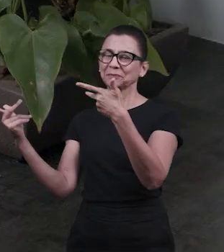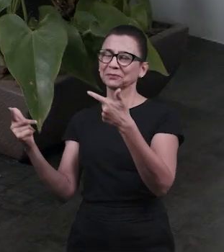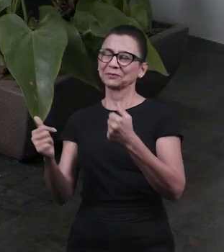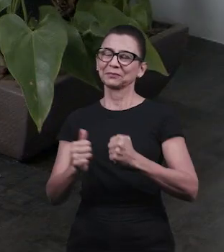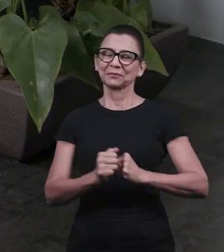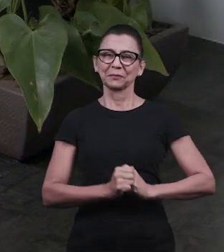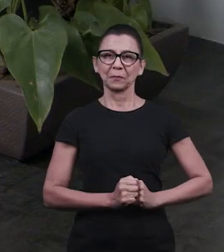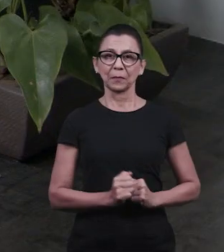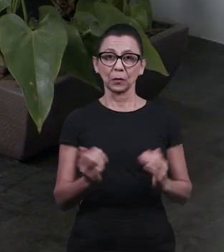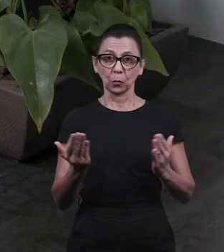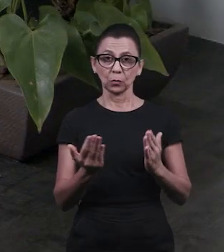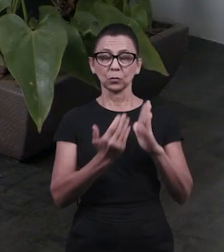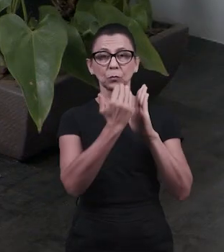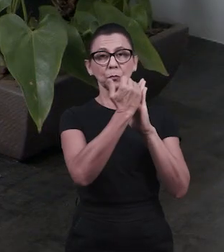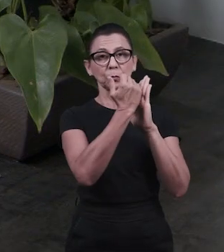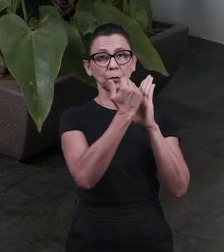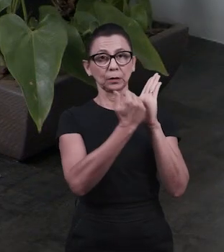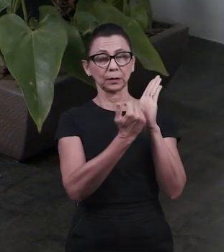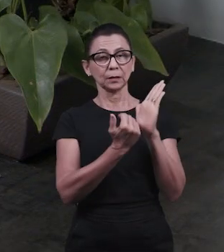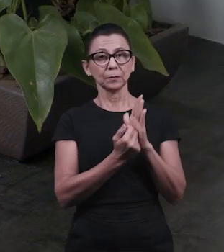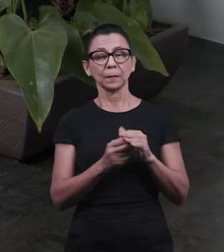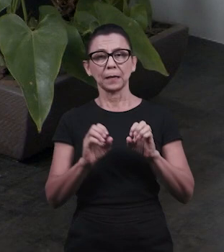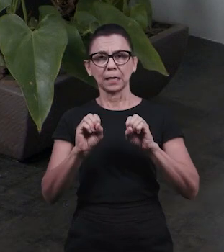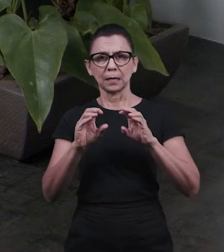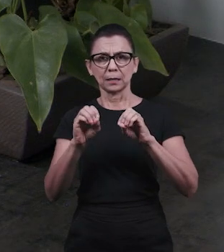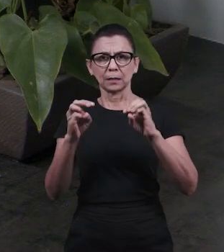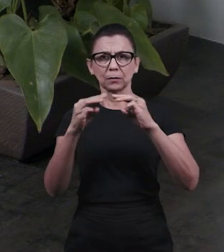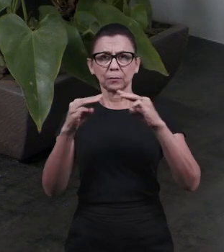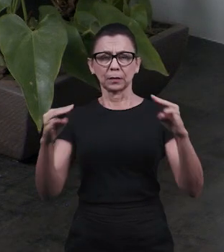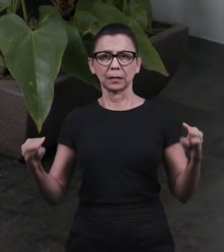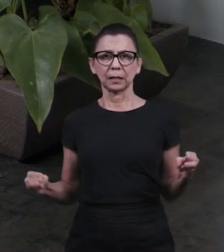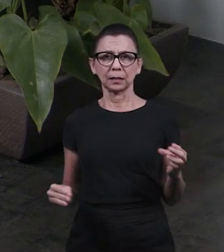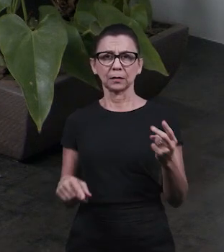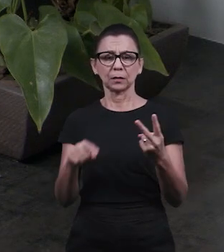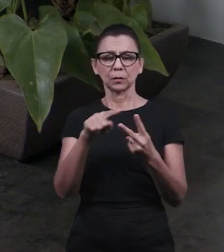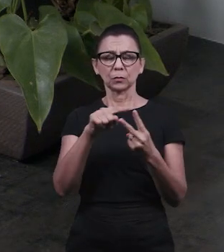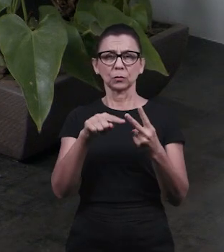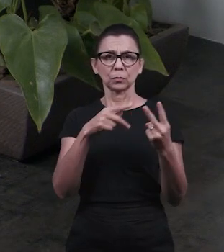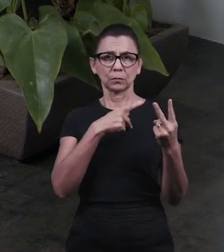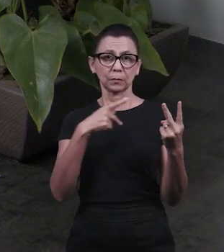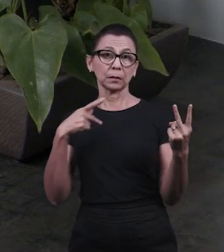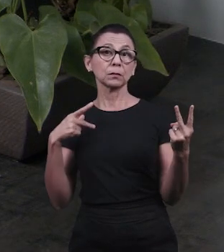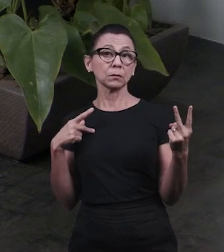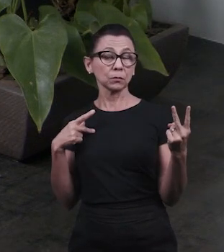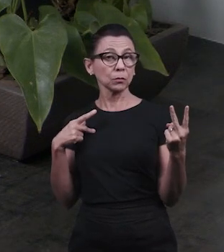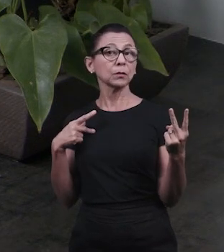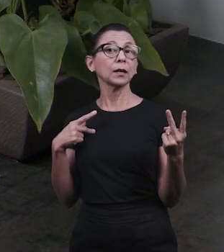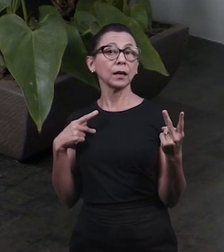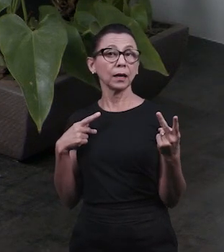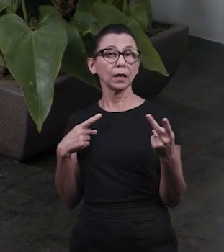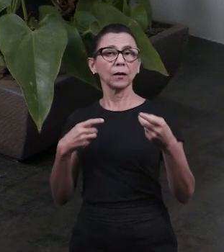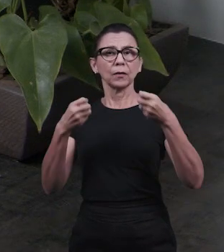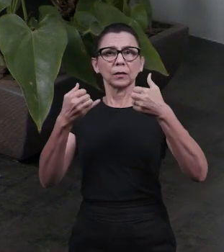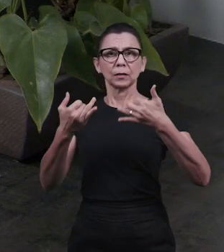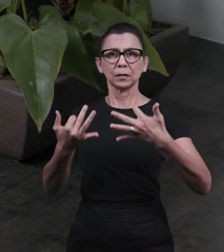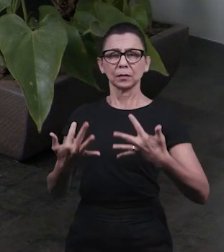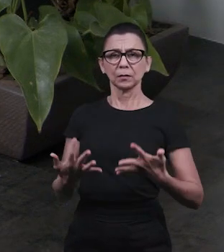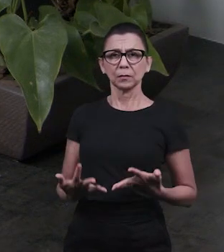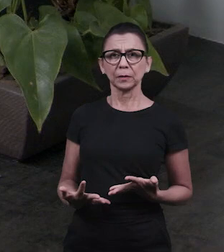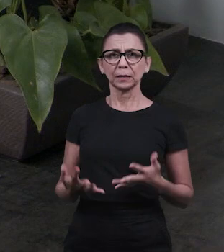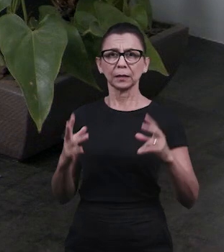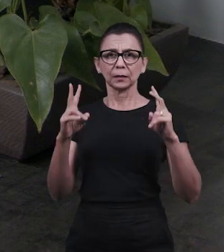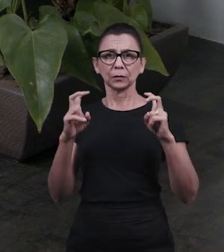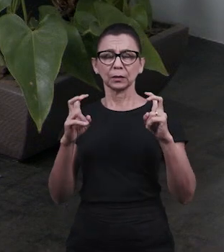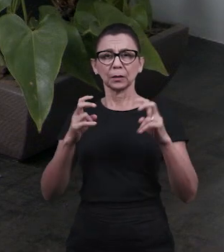Вечном Царстве. Сегодня в рубрике «Заветы Маханаима» пастора Даниила и Сержио поговорят о